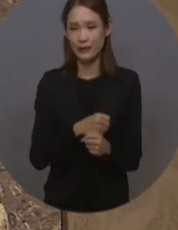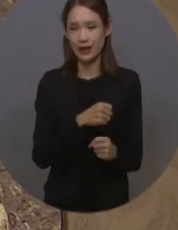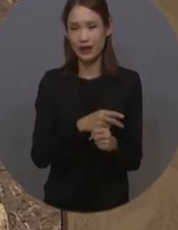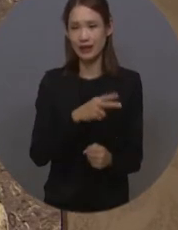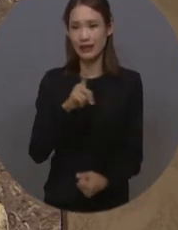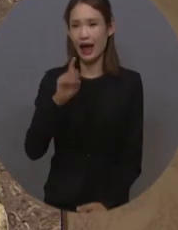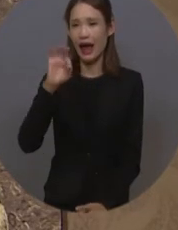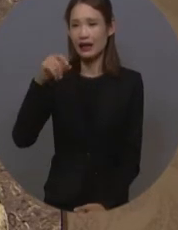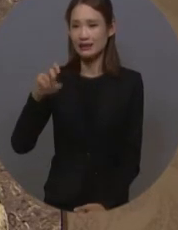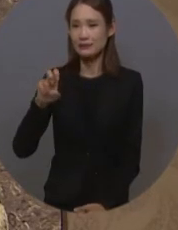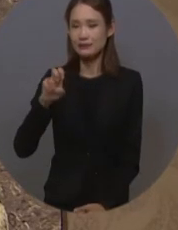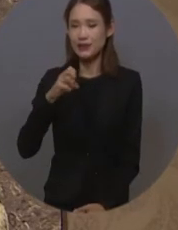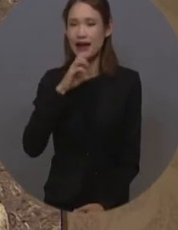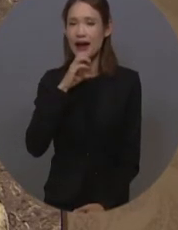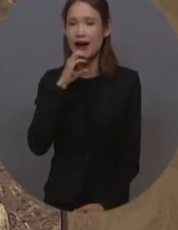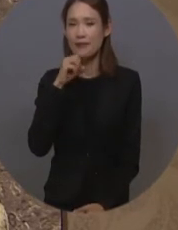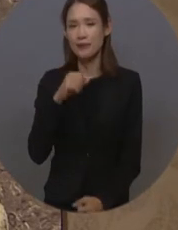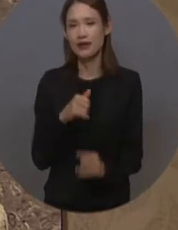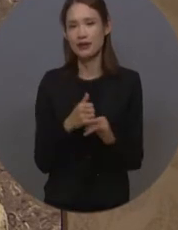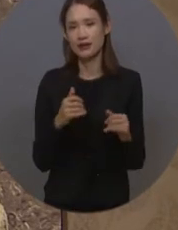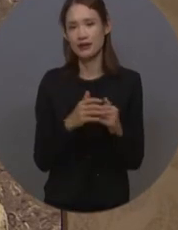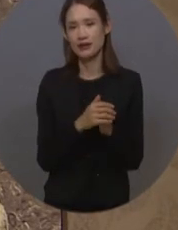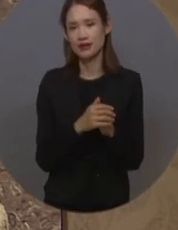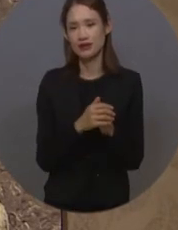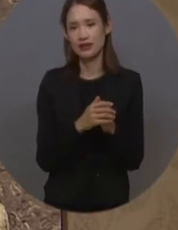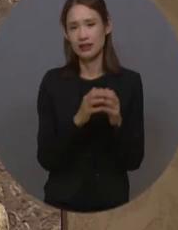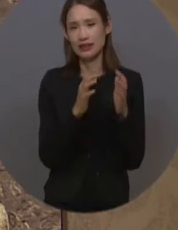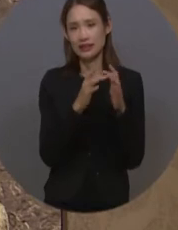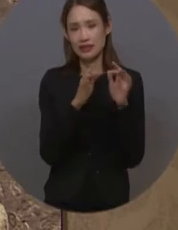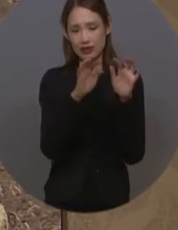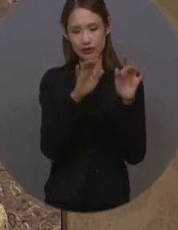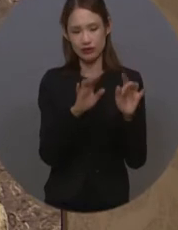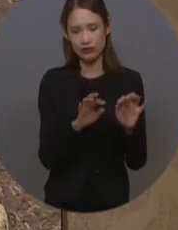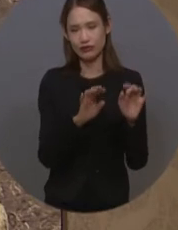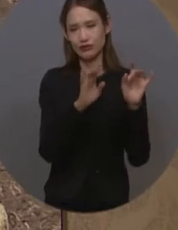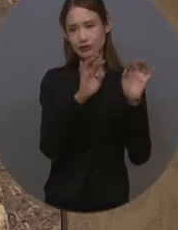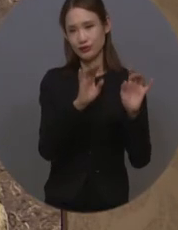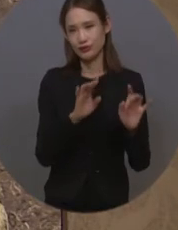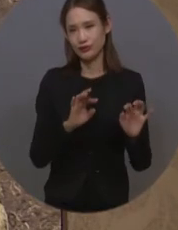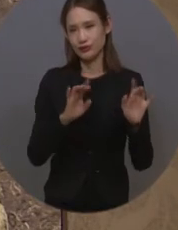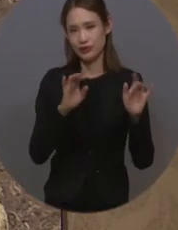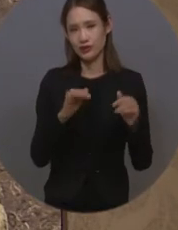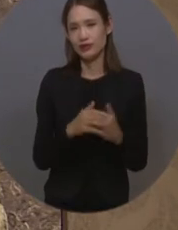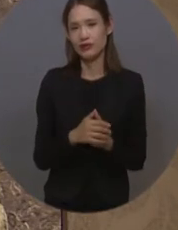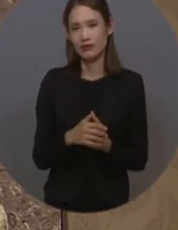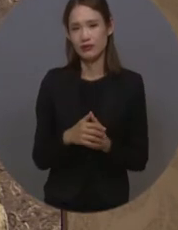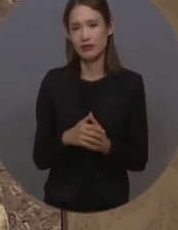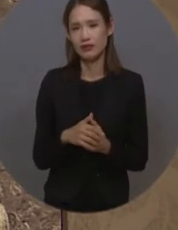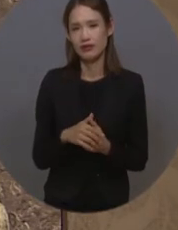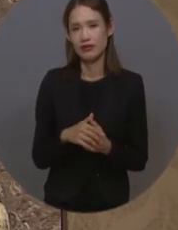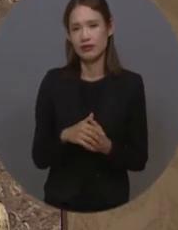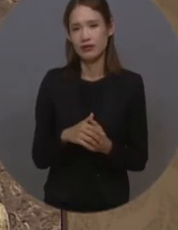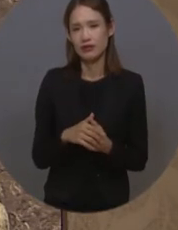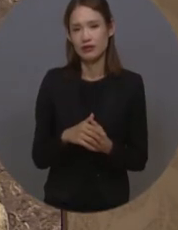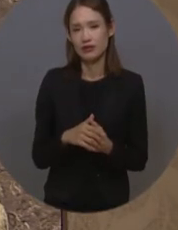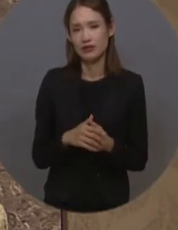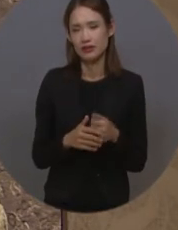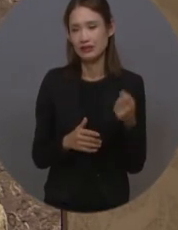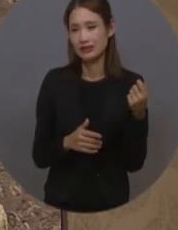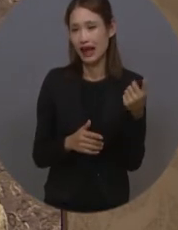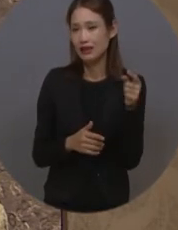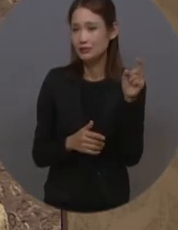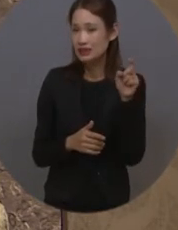카페에다 만들어서 네. 유시민 작가님께서 글을 썼어요. 거기다가 이렇게 해서 한다. 그리고 작게는 10만 원